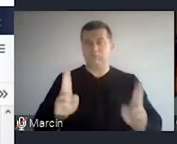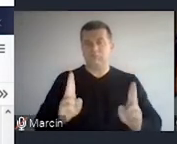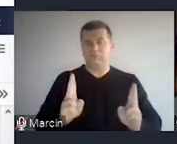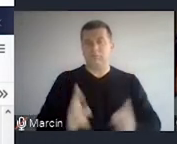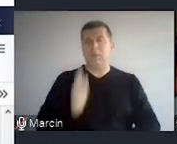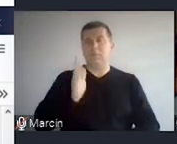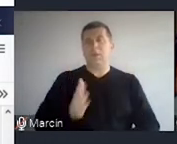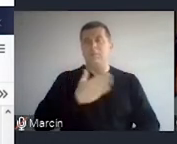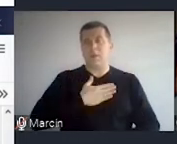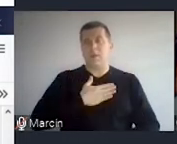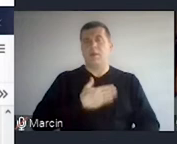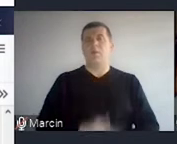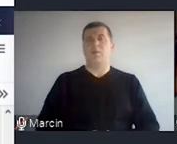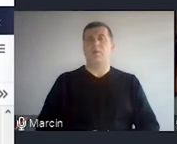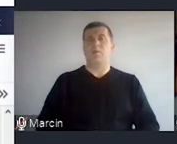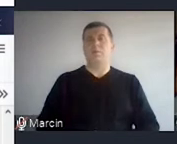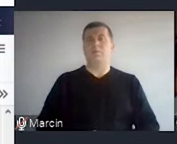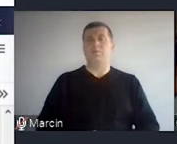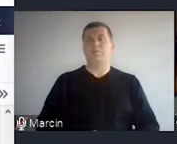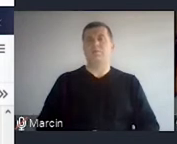2021-2027 będziemy mieli dosyć